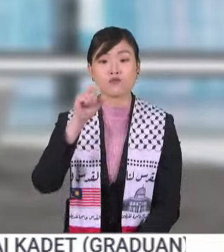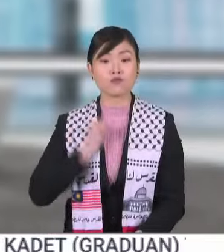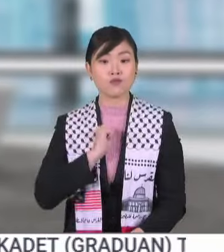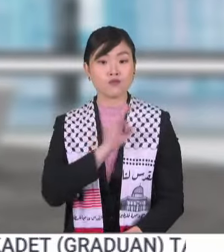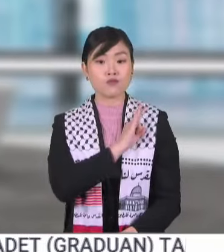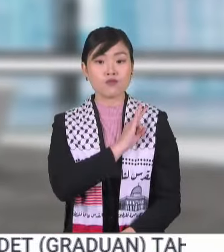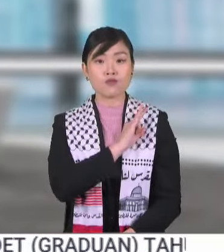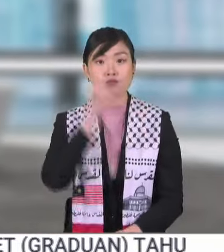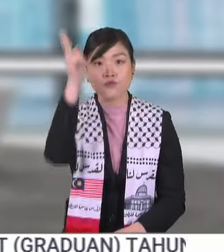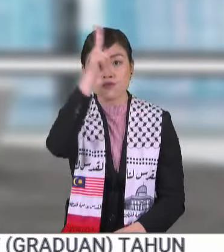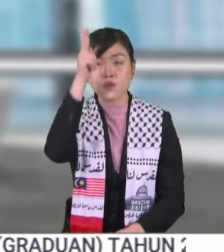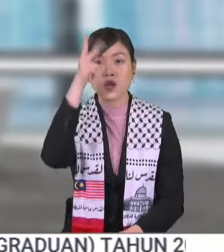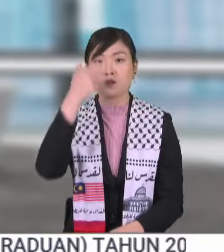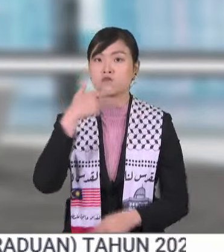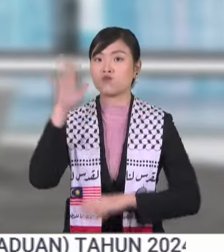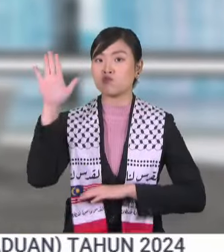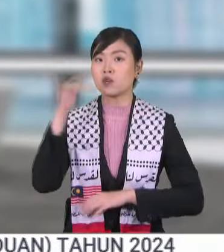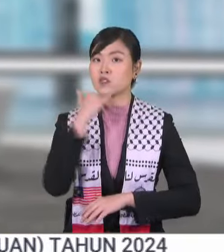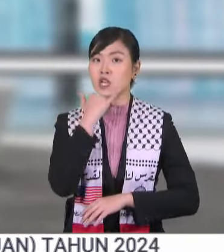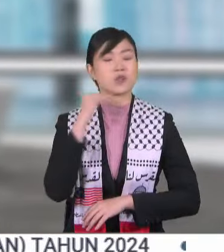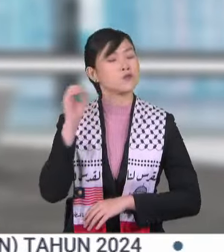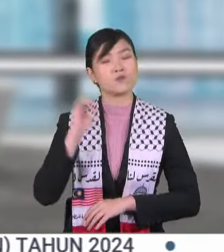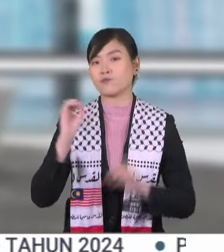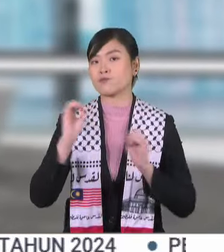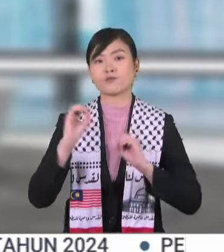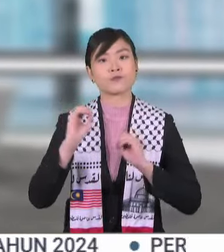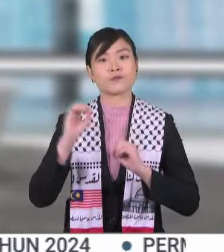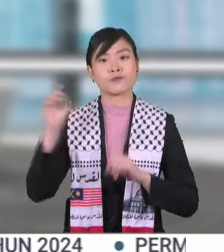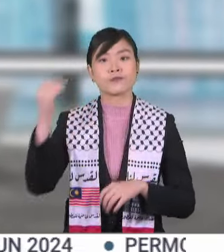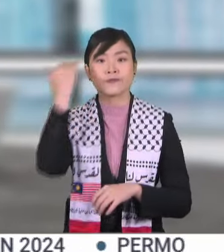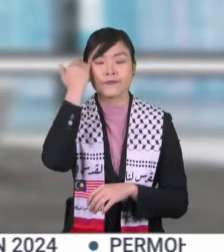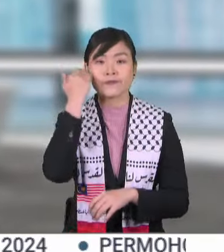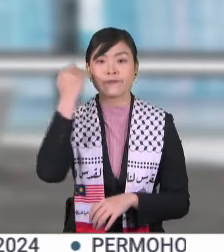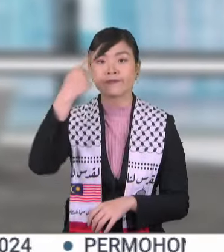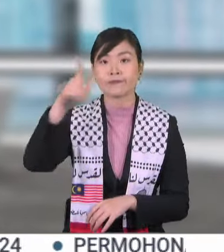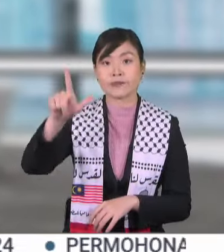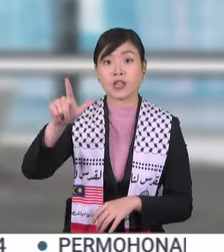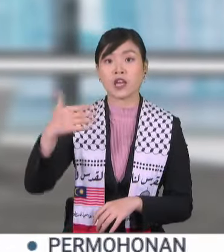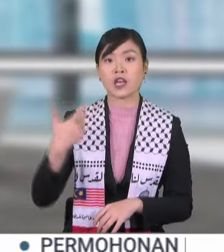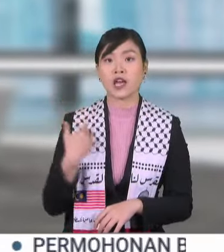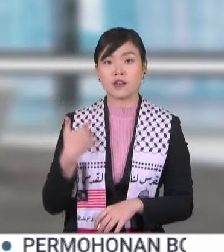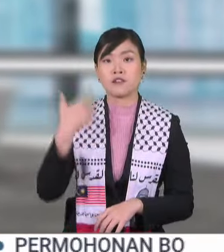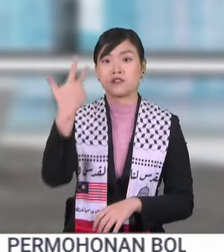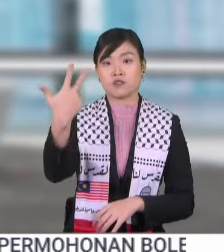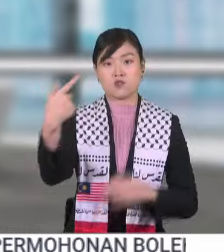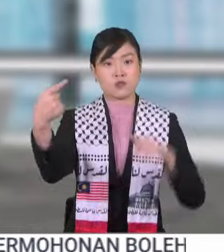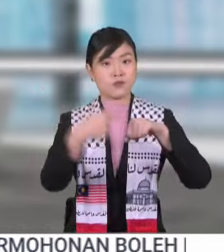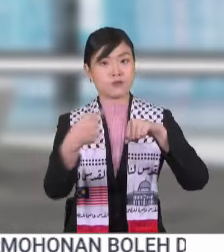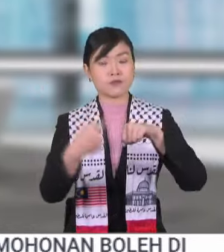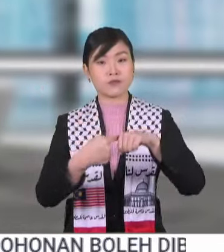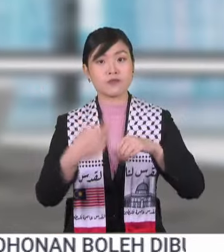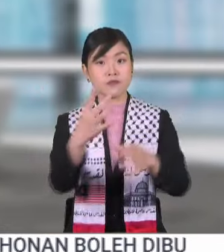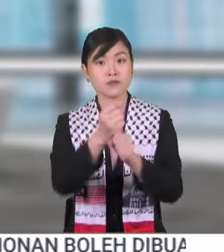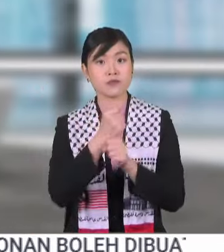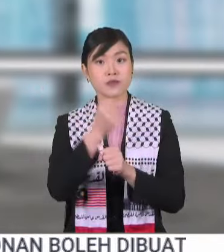tsg mengaku tidak bersalah di Mahkamah sesyen Kuala Lumpur atas tiga pertuduhan menerima Wang berjumlah